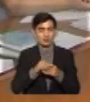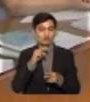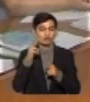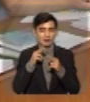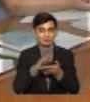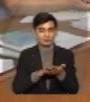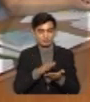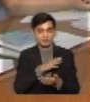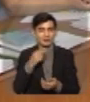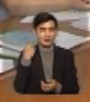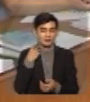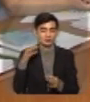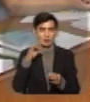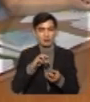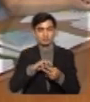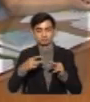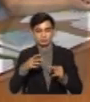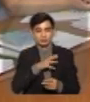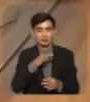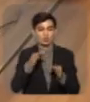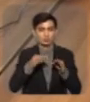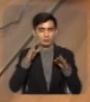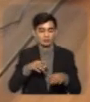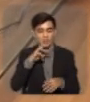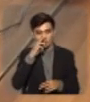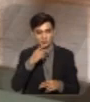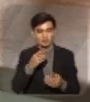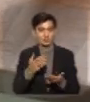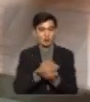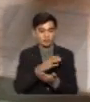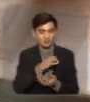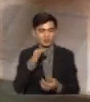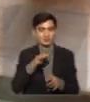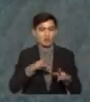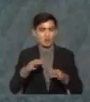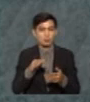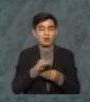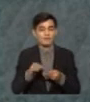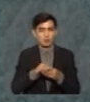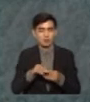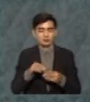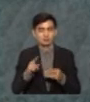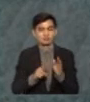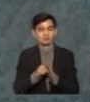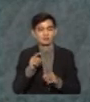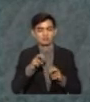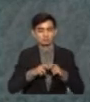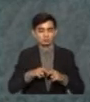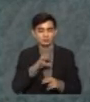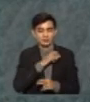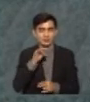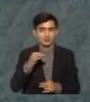арқасында ағылшын тілінен аударылған сот материалдарында қате табылып, іс қайта қарала бастады. Они жалуются на состояние